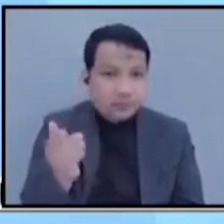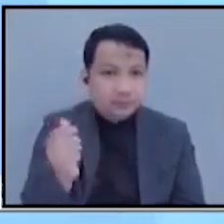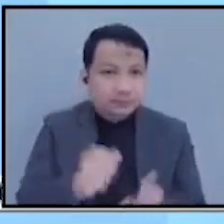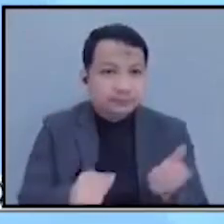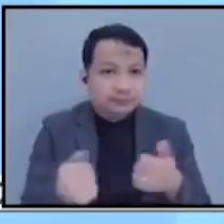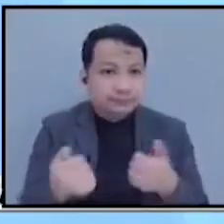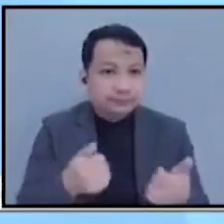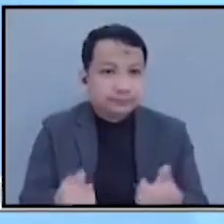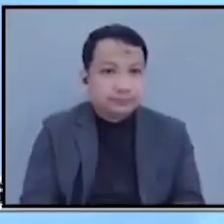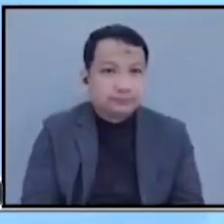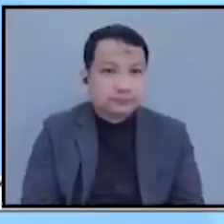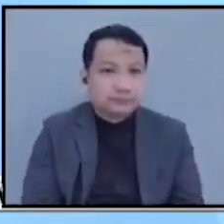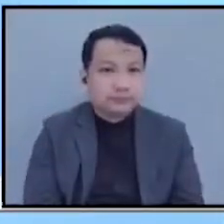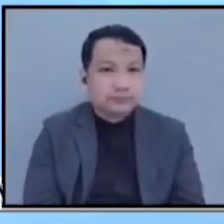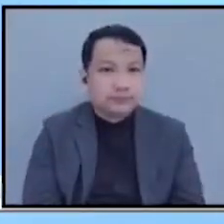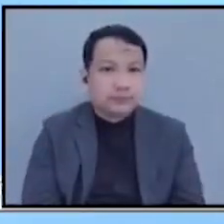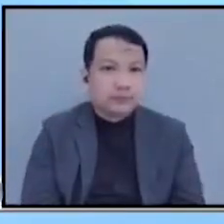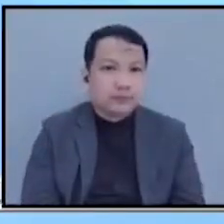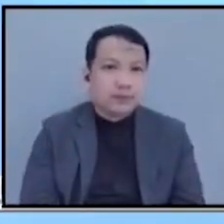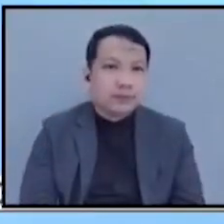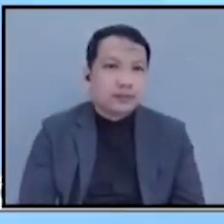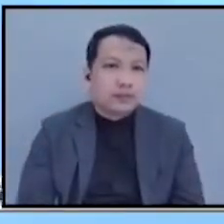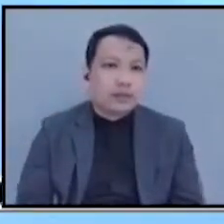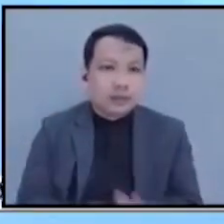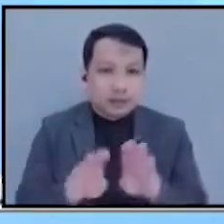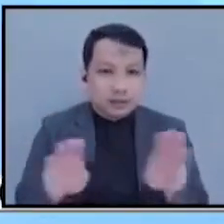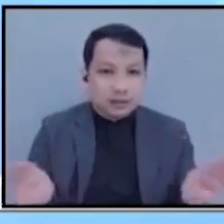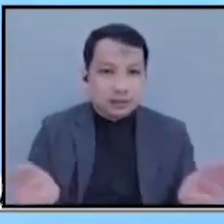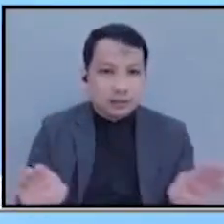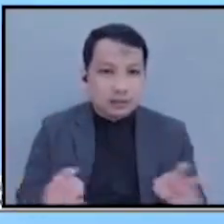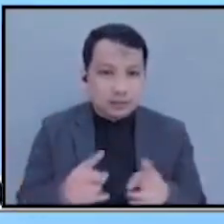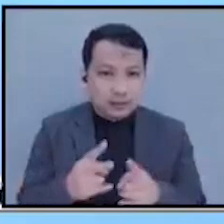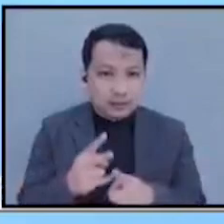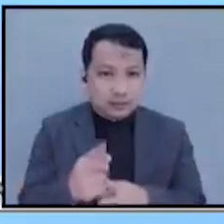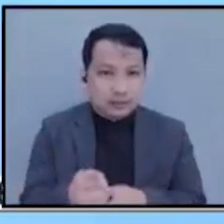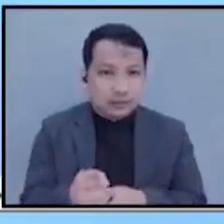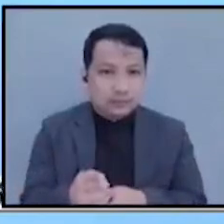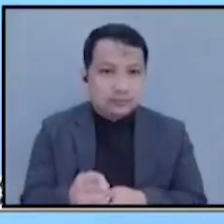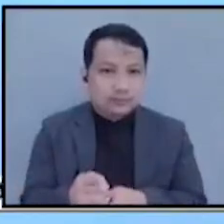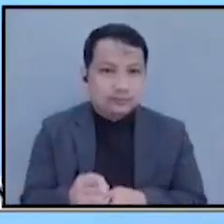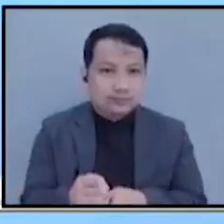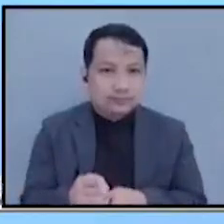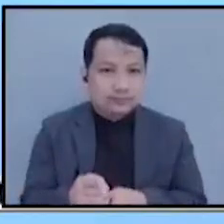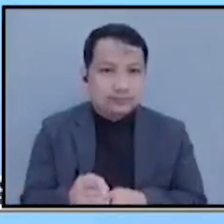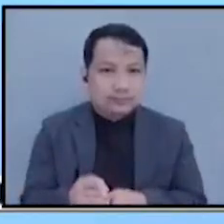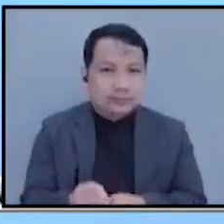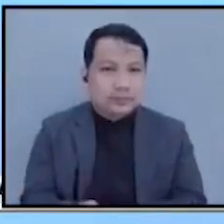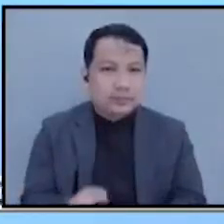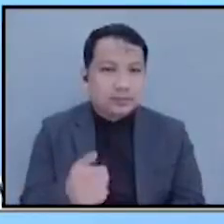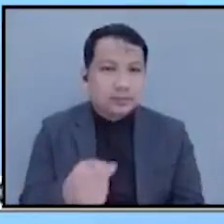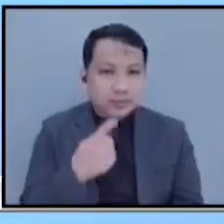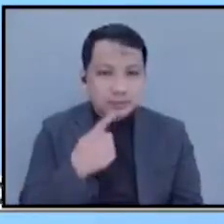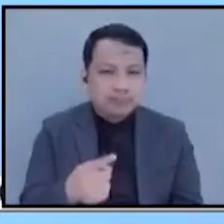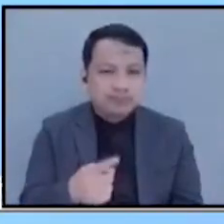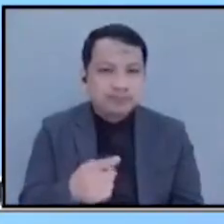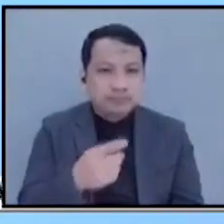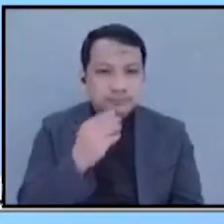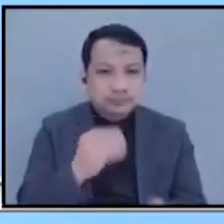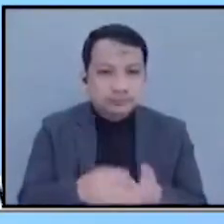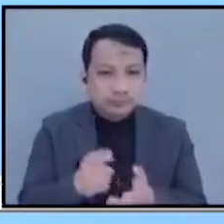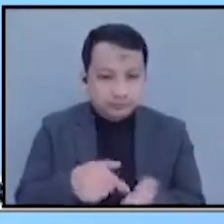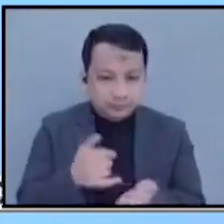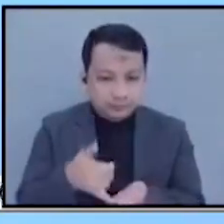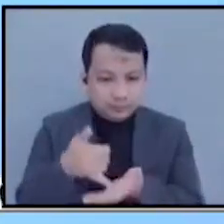saan pinangunahan pa nito ang ribbon cutting ng art gallery at siya rin ang nagbigay ng award sa grand